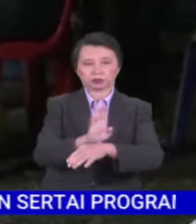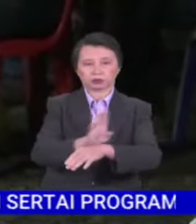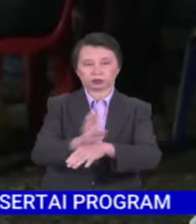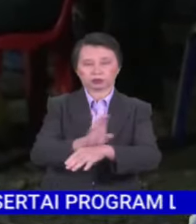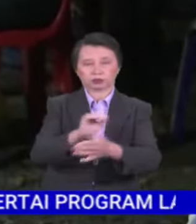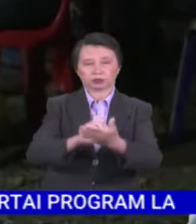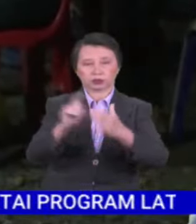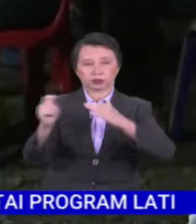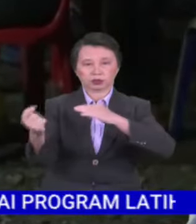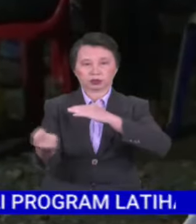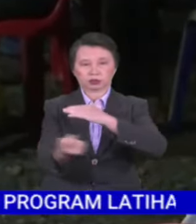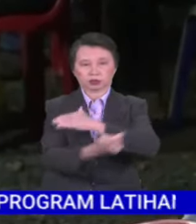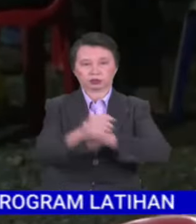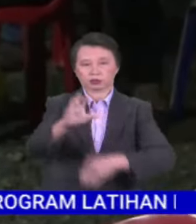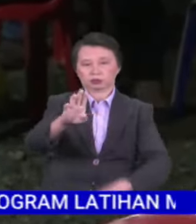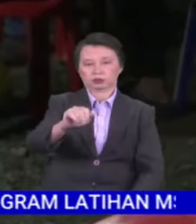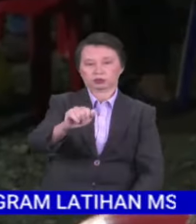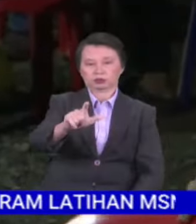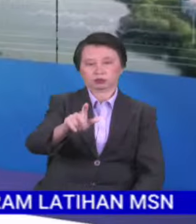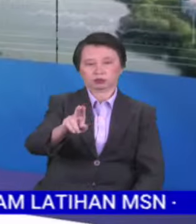di Taman Sawit Balong.